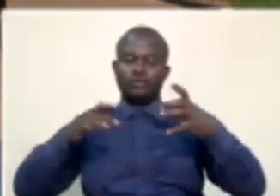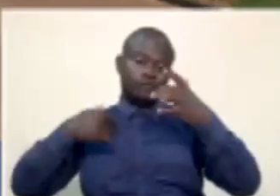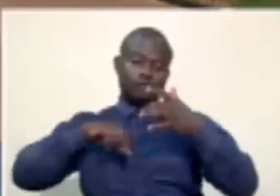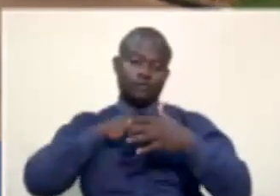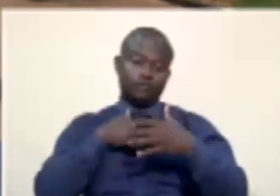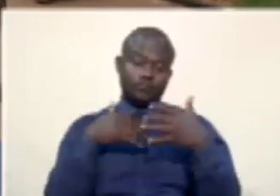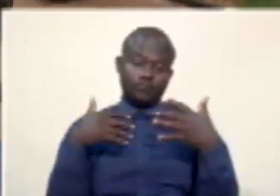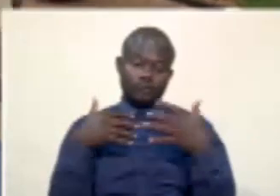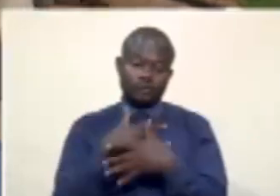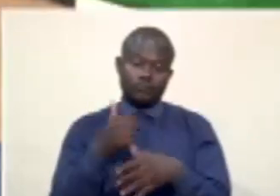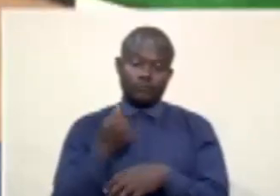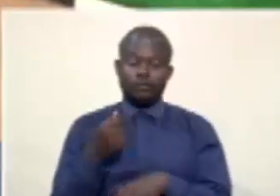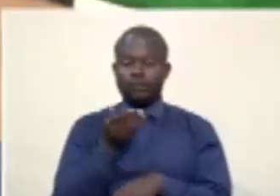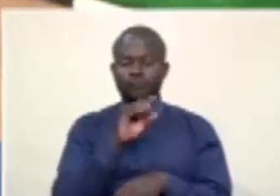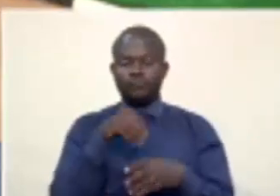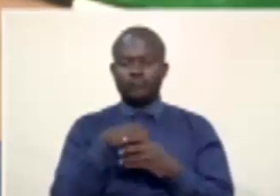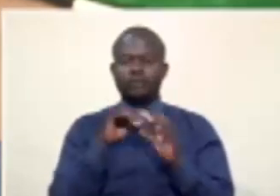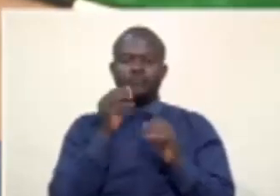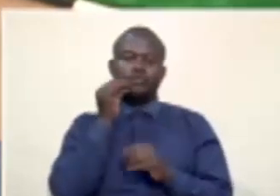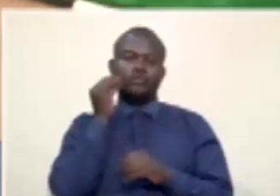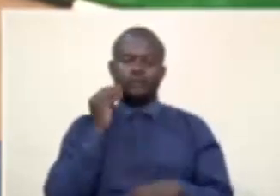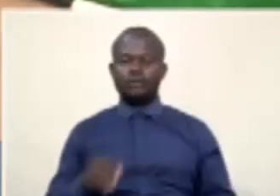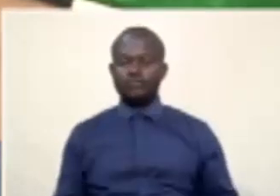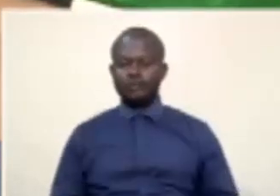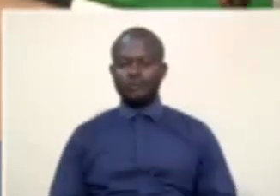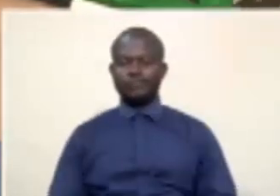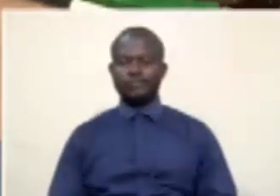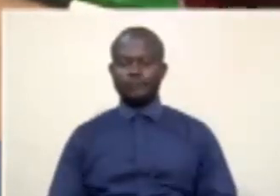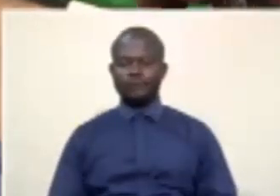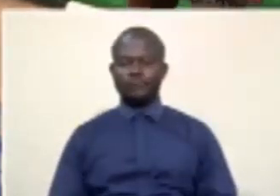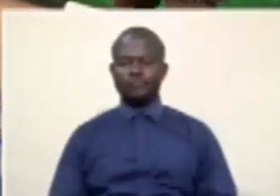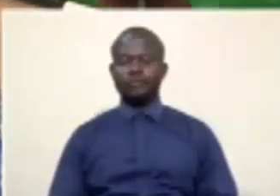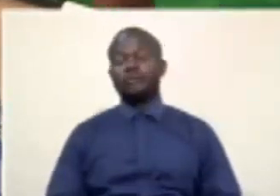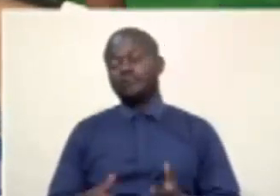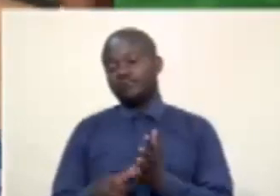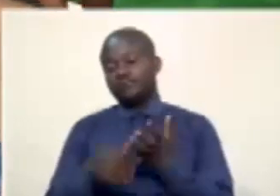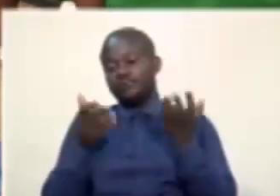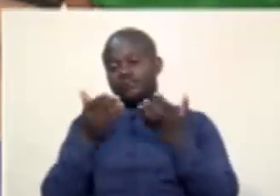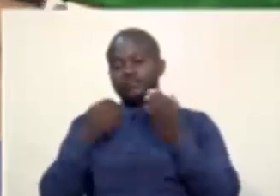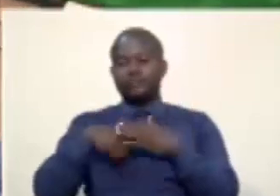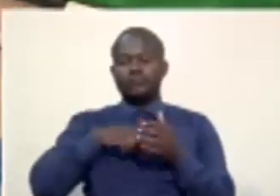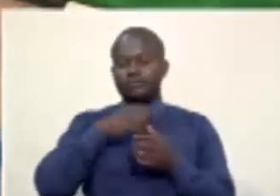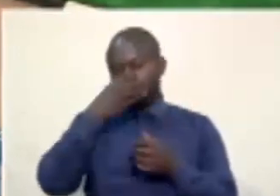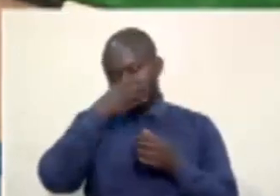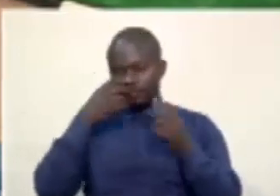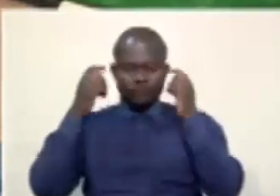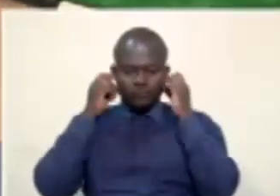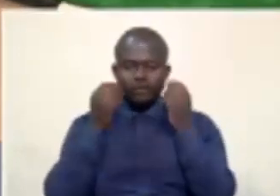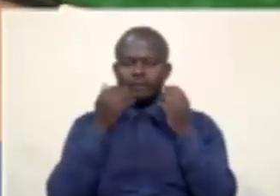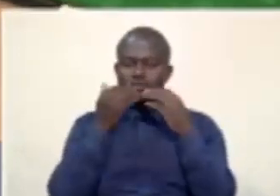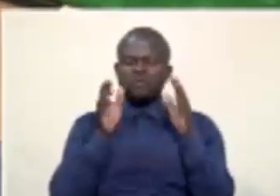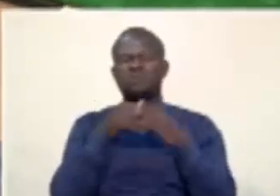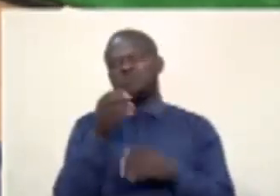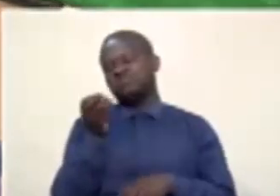yuko abantu bashobora gusubira muri guma mu rugo uruguterwa n'uko tutari kwemeza ingamba ngo twambaye agapfukamunwa neza abantu bakabica